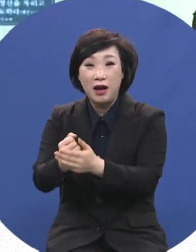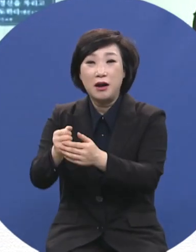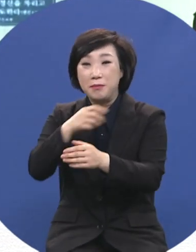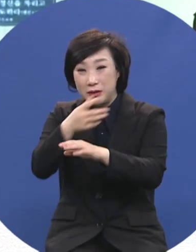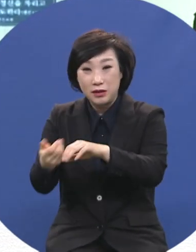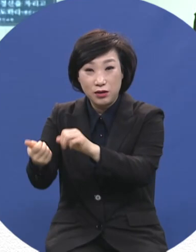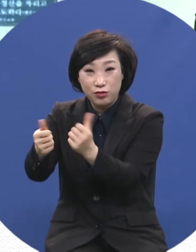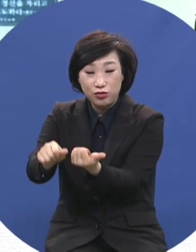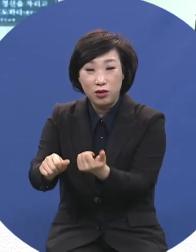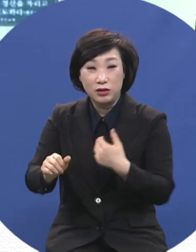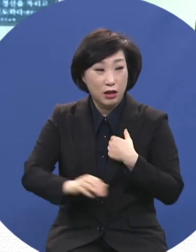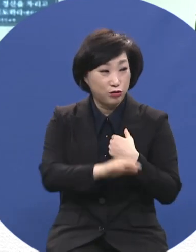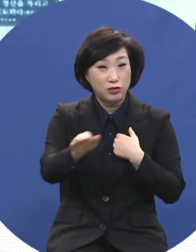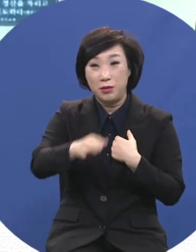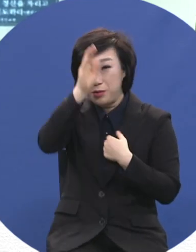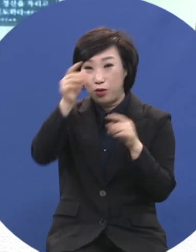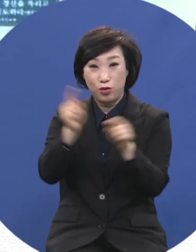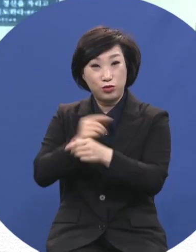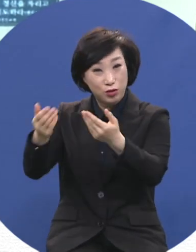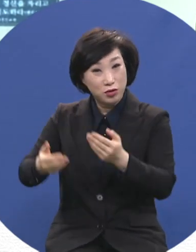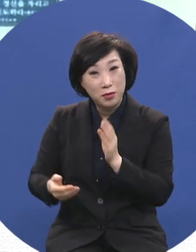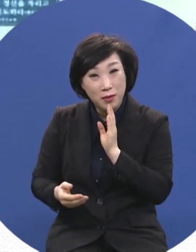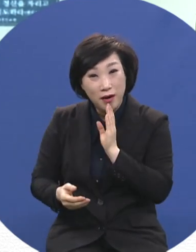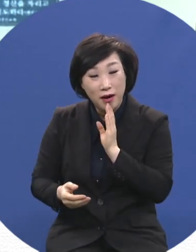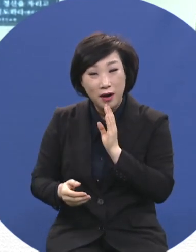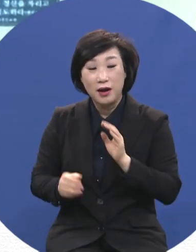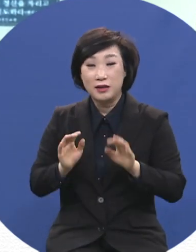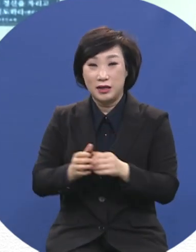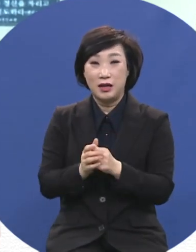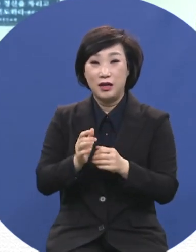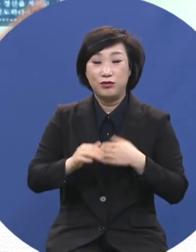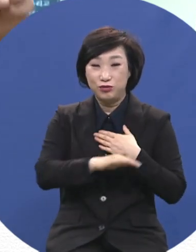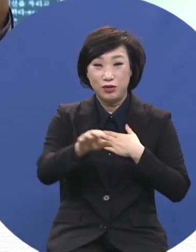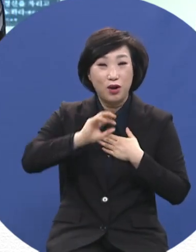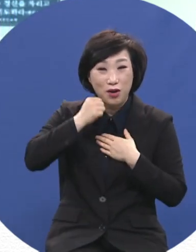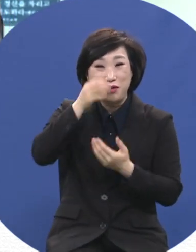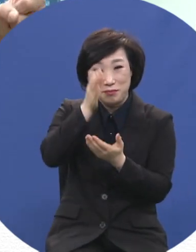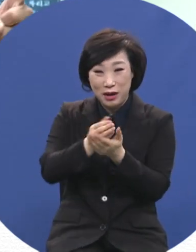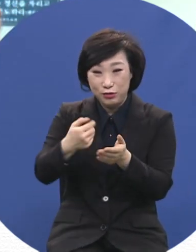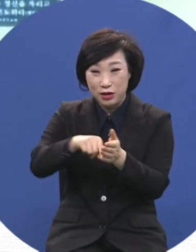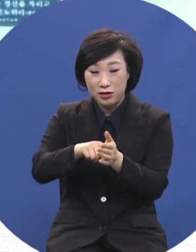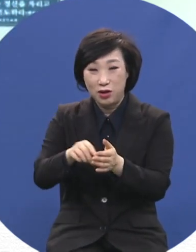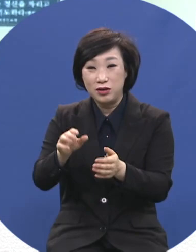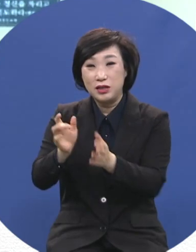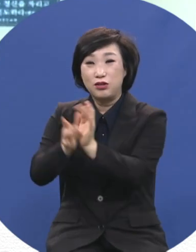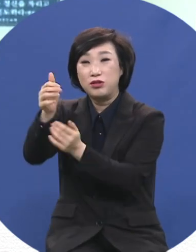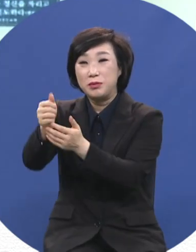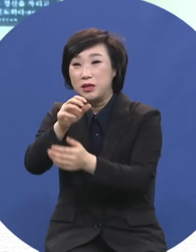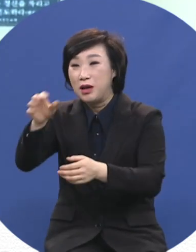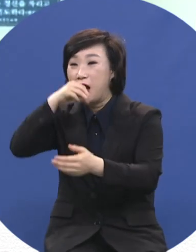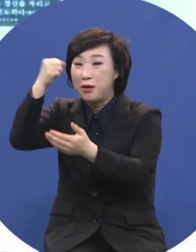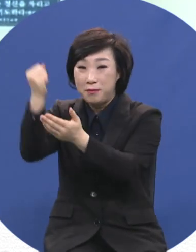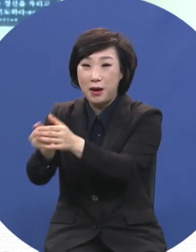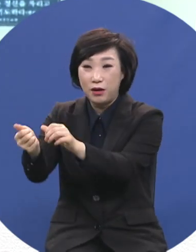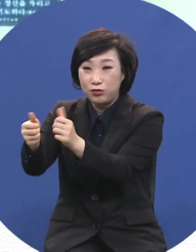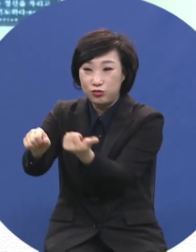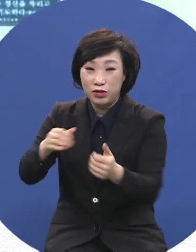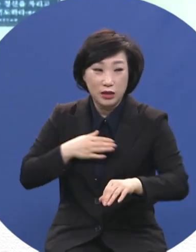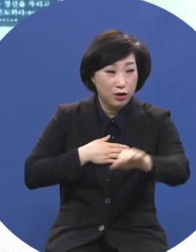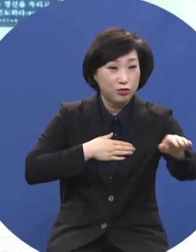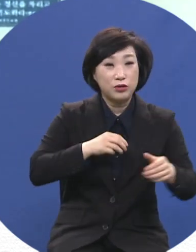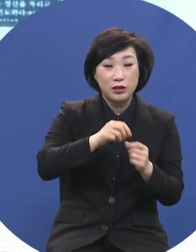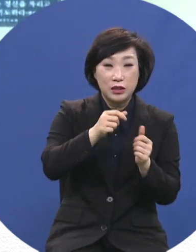고쳤고 힘들지 말라고 십자가에서 힘들게 죽으셔서 여러분을 지옥에서 건져서